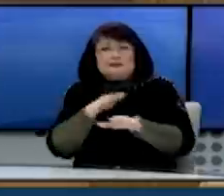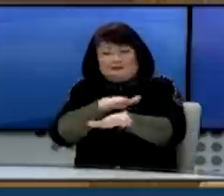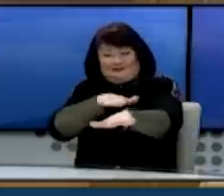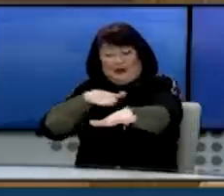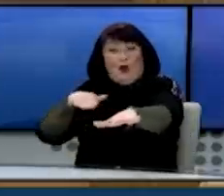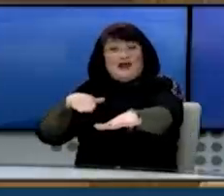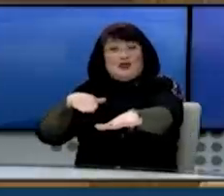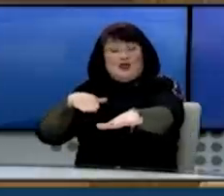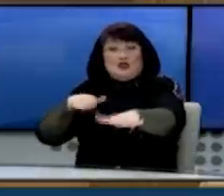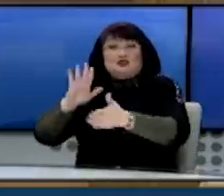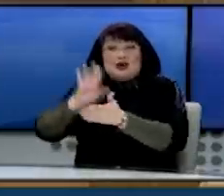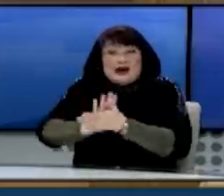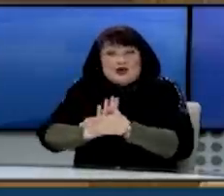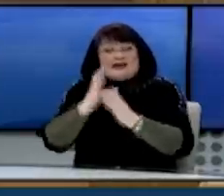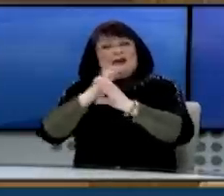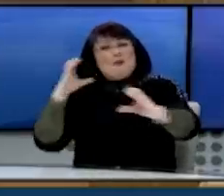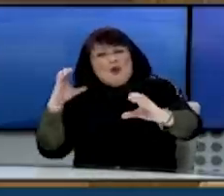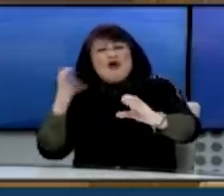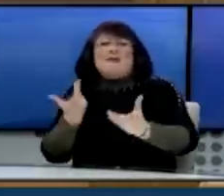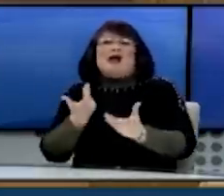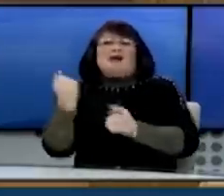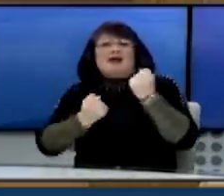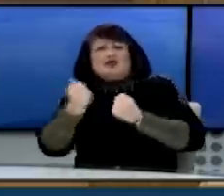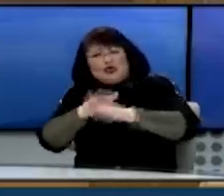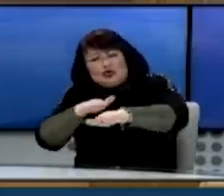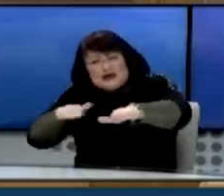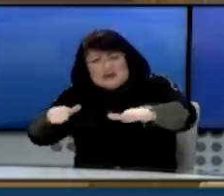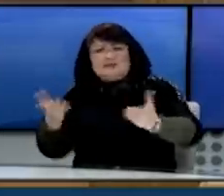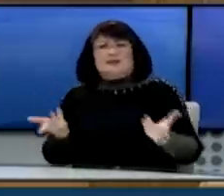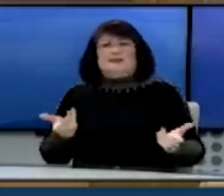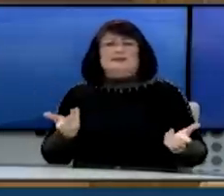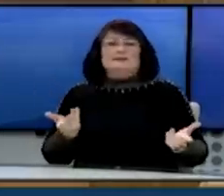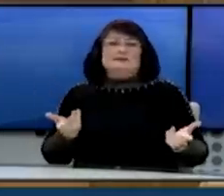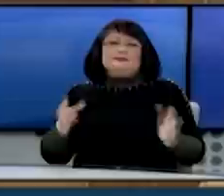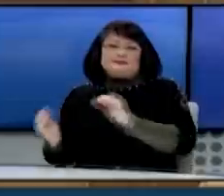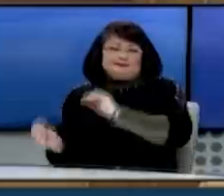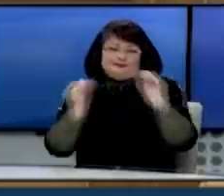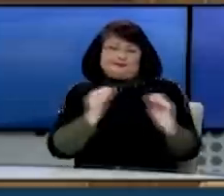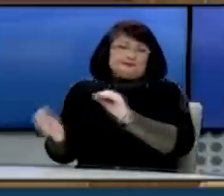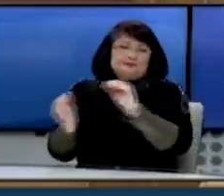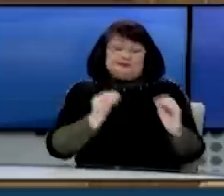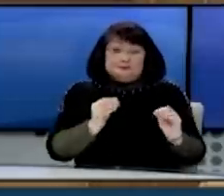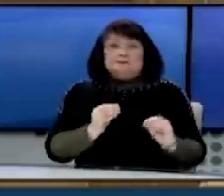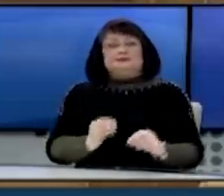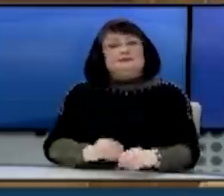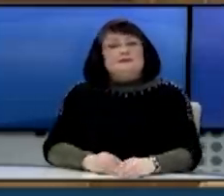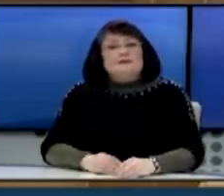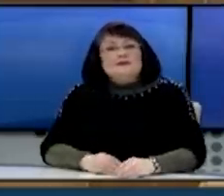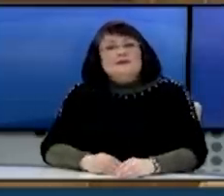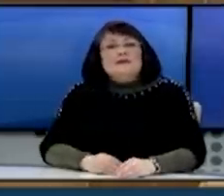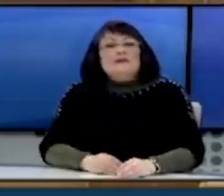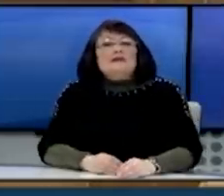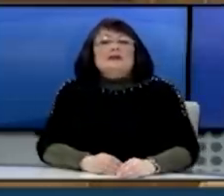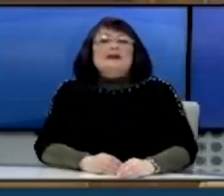εγκλωβιστεί είτε στα πούλμαν, στα λεωφορεία που τους μετέφεραν από τους εργασιακούς χώρους της Ανατολικής